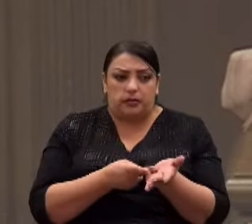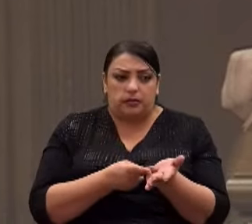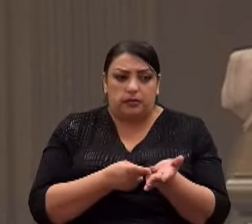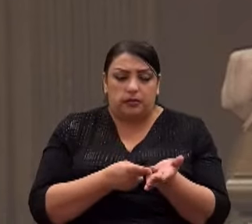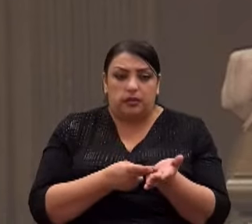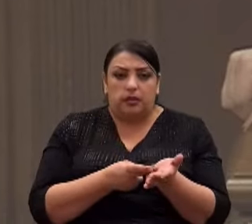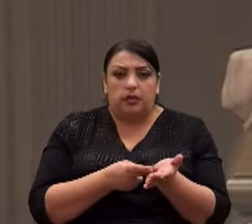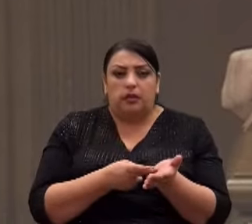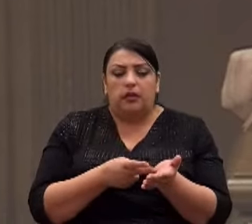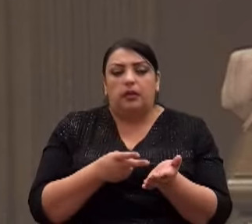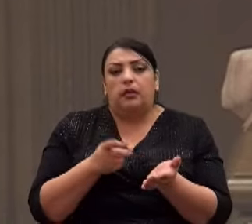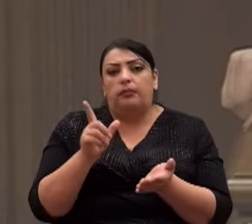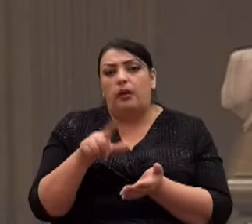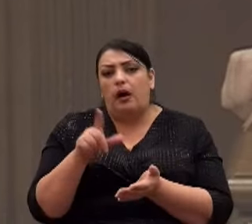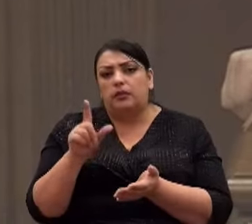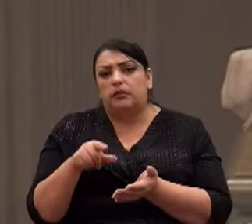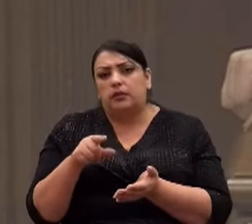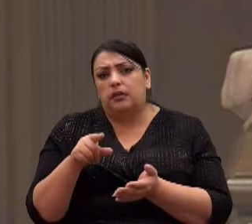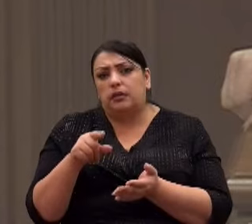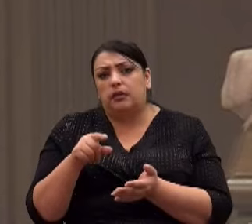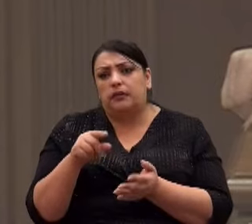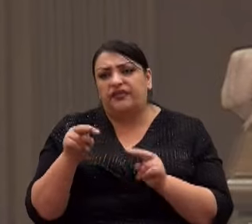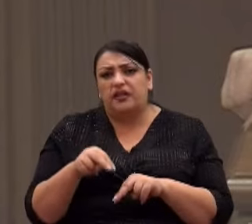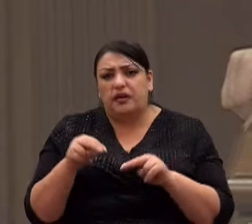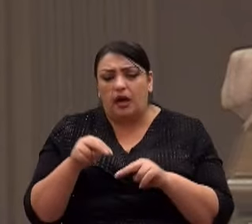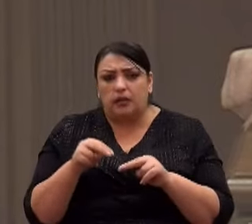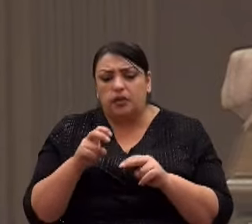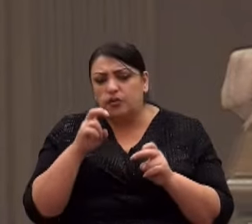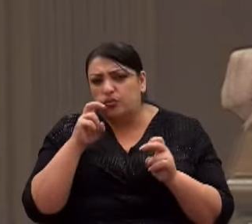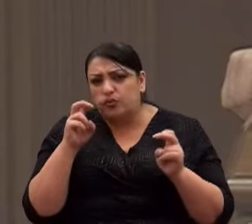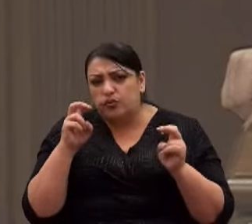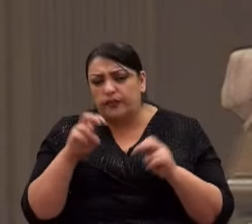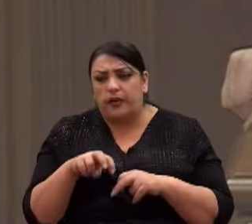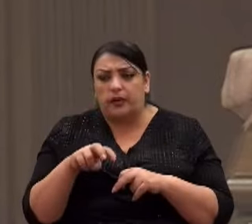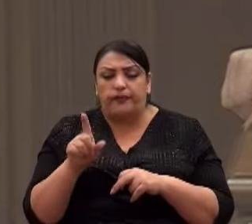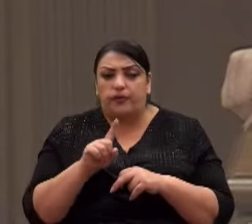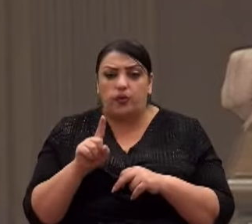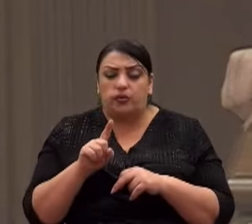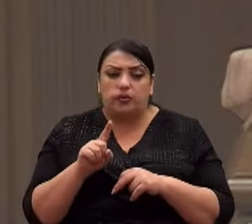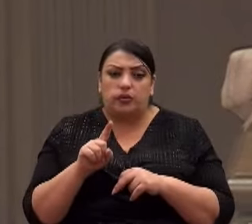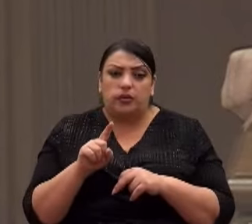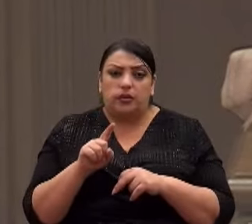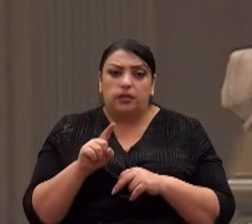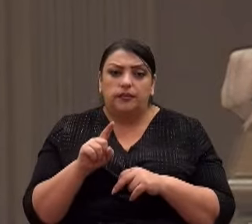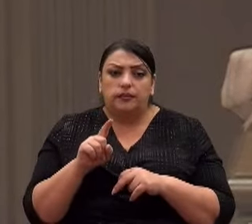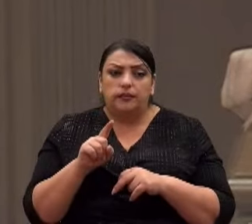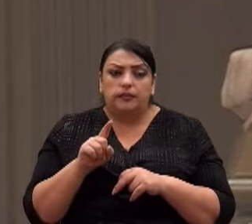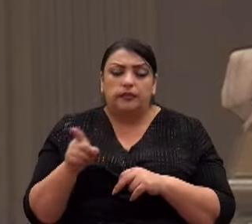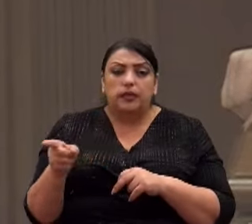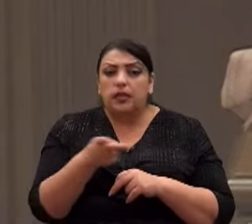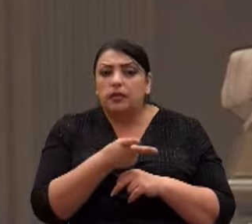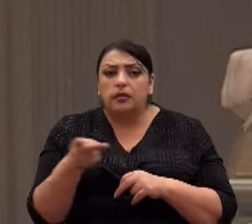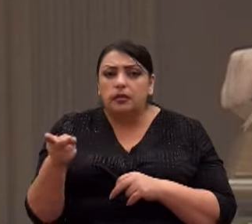ա վկայակոչել, որոնք ստուգվել են և պարզվել ա, որ օբյեկտիվ իրականության հետ կապ